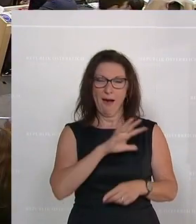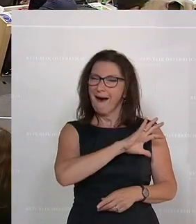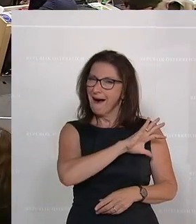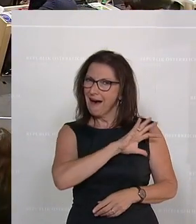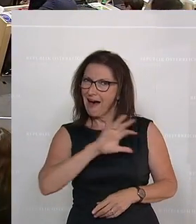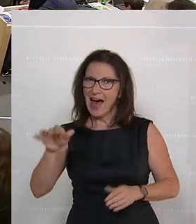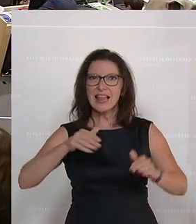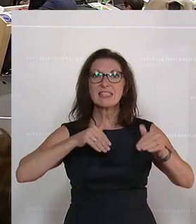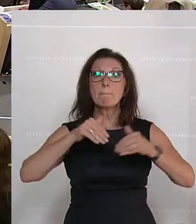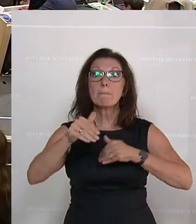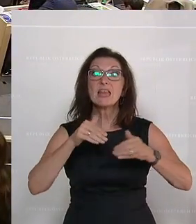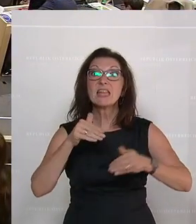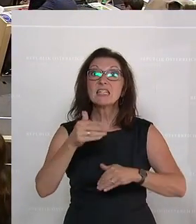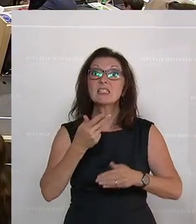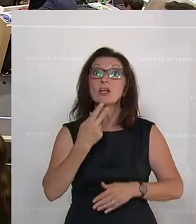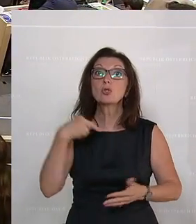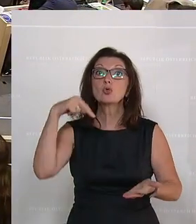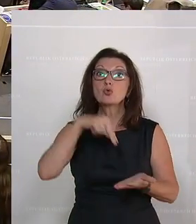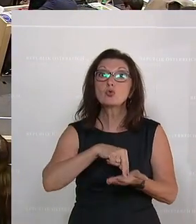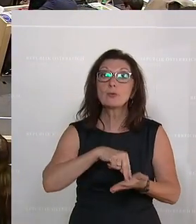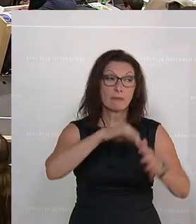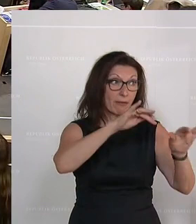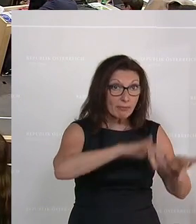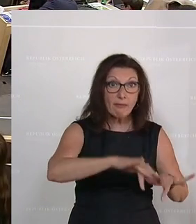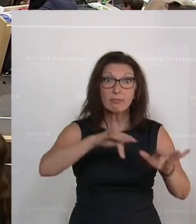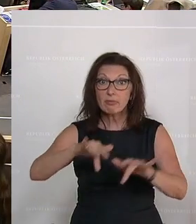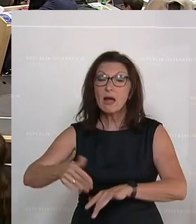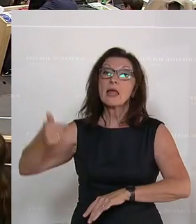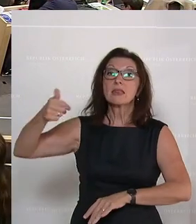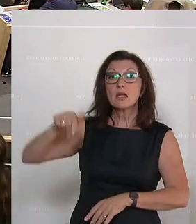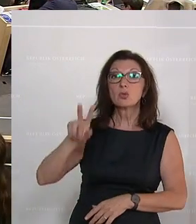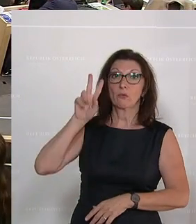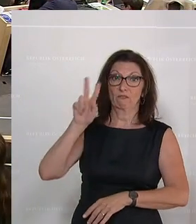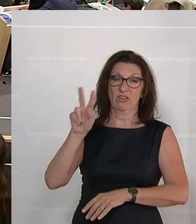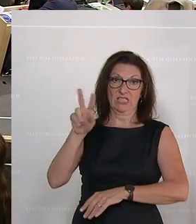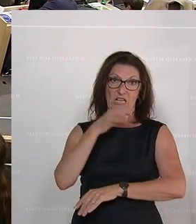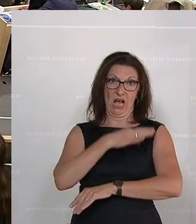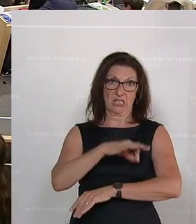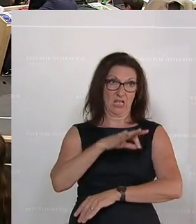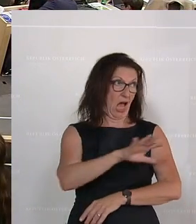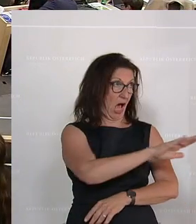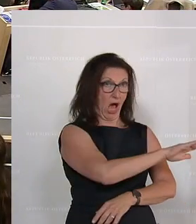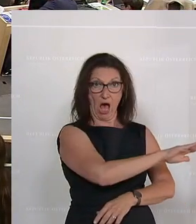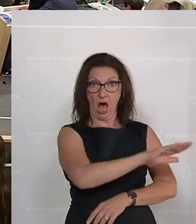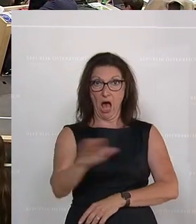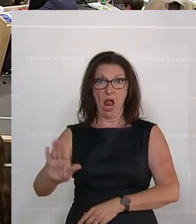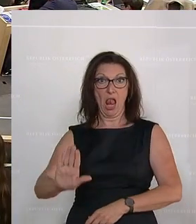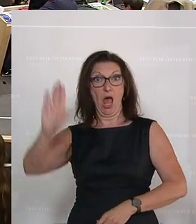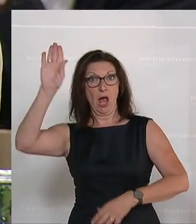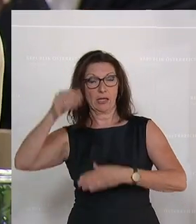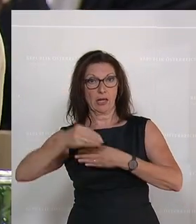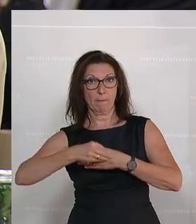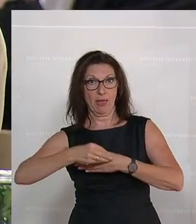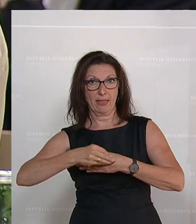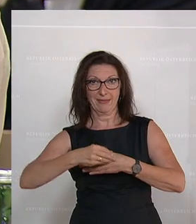ministerinnen und minister hier und zusätzlich den vize-kanzler alle haben sich zu wort gemeldet jetzt